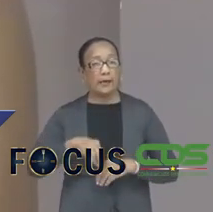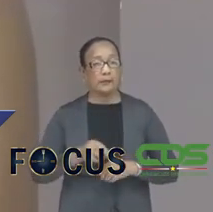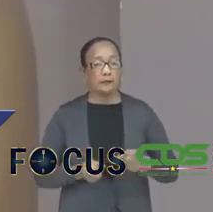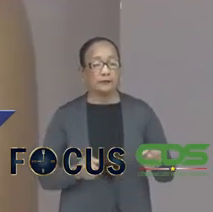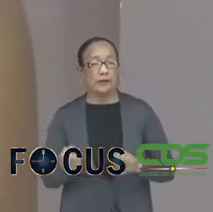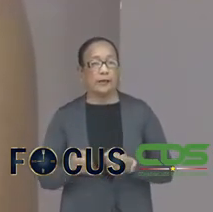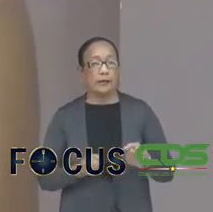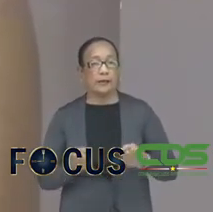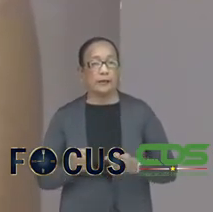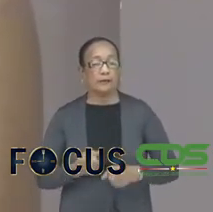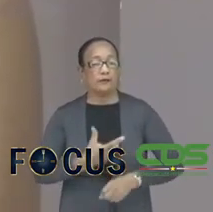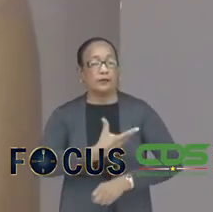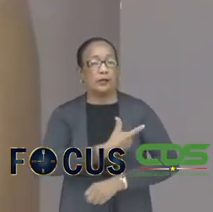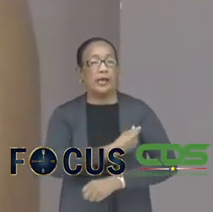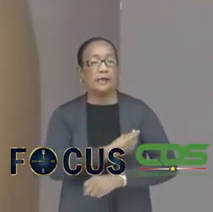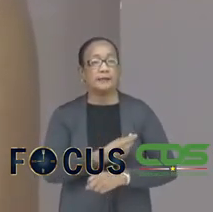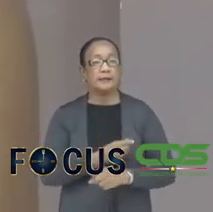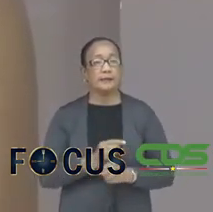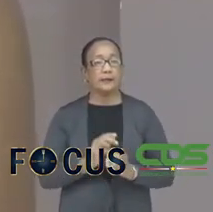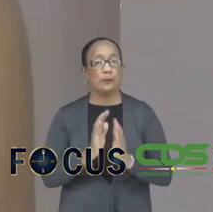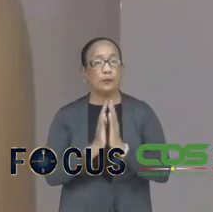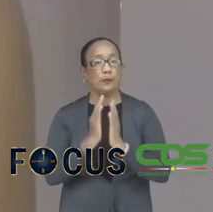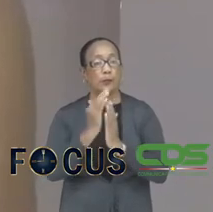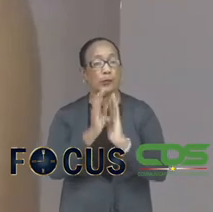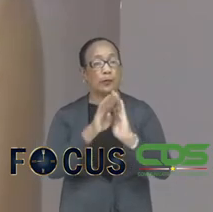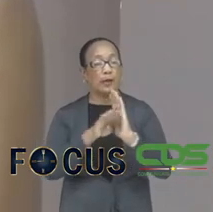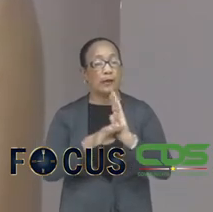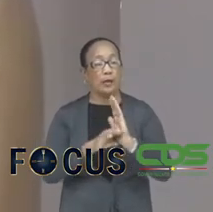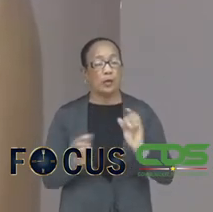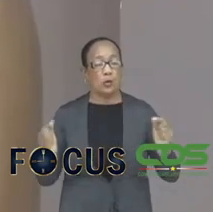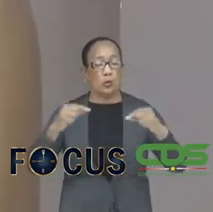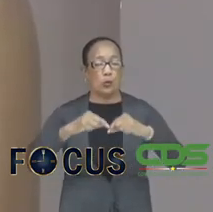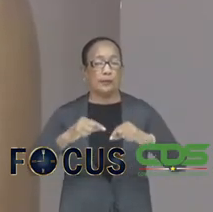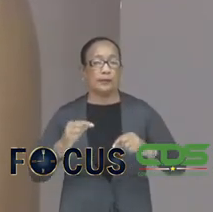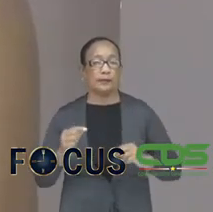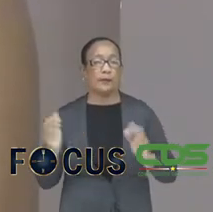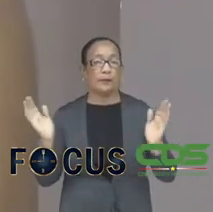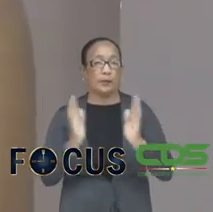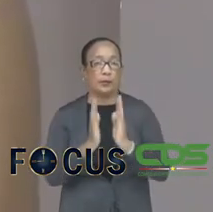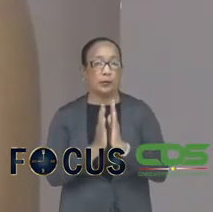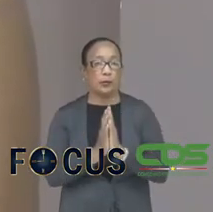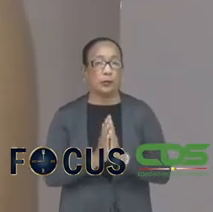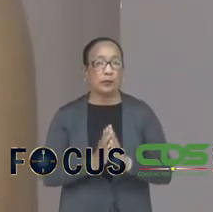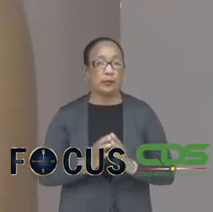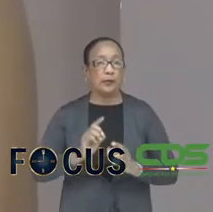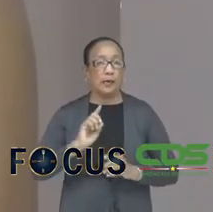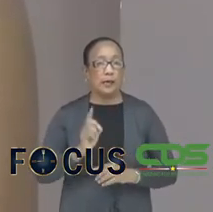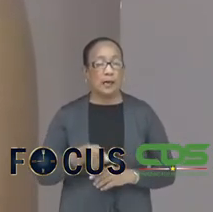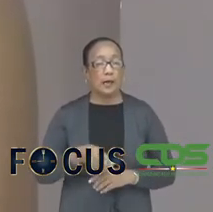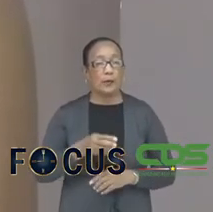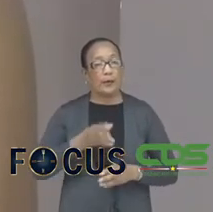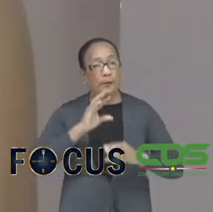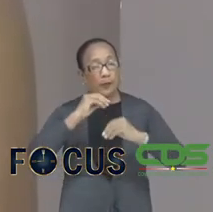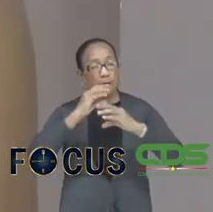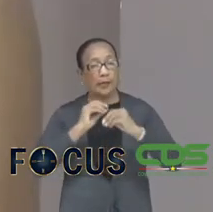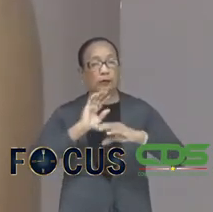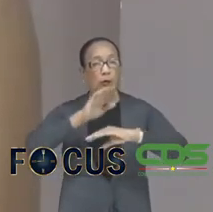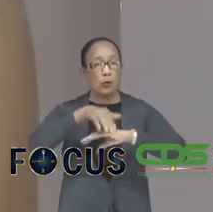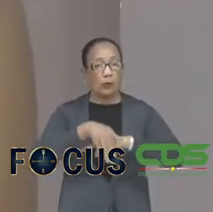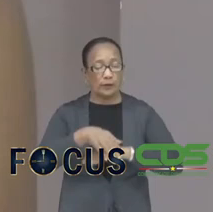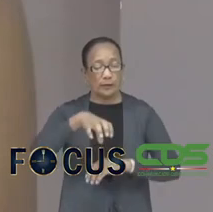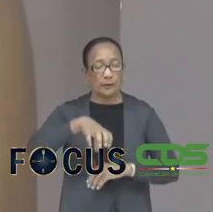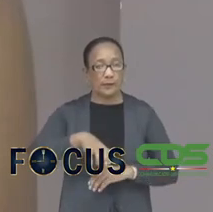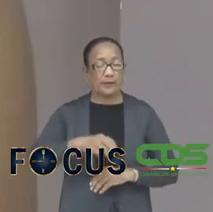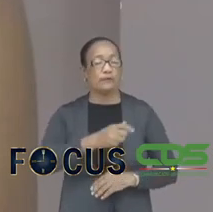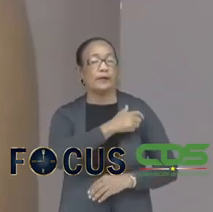van het vaccinatieprogramma. De komende periode zullen wij roleren tussen de persruimte van het kabinet van de president